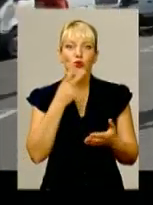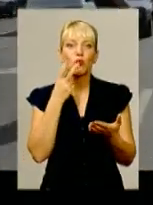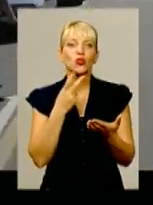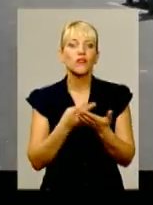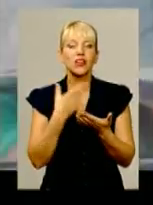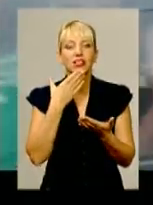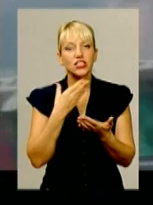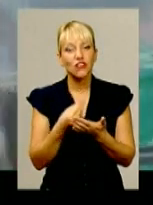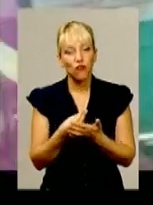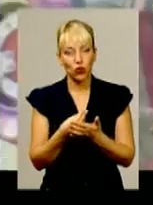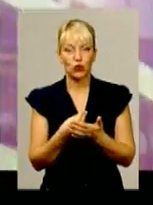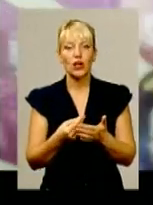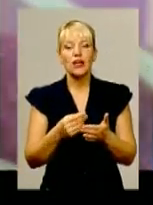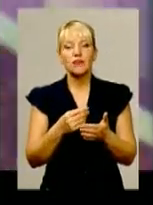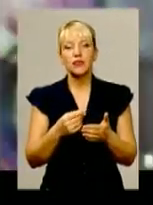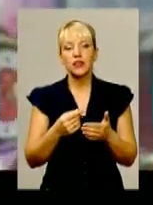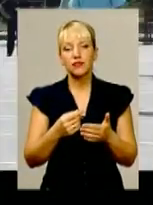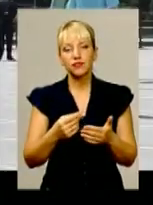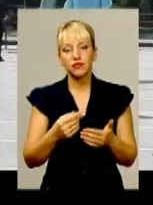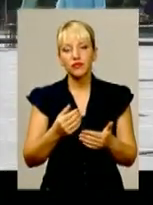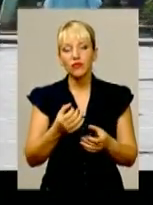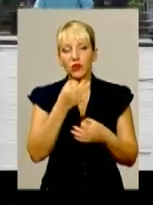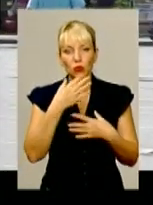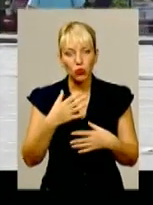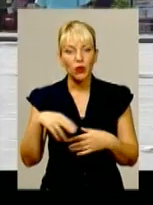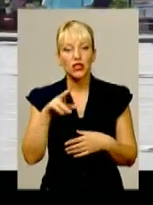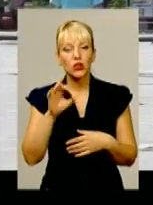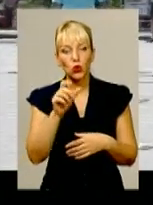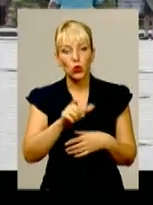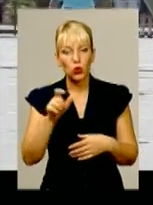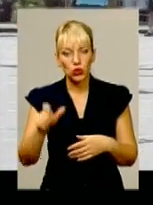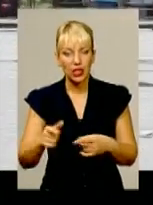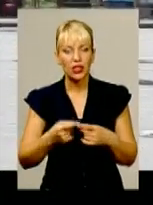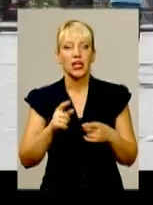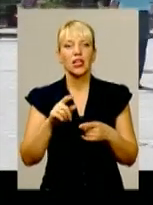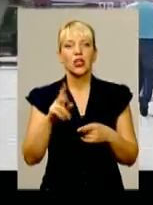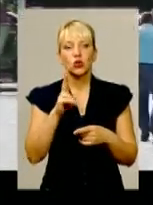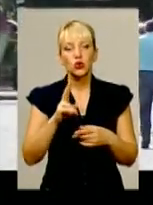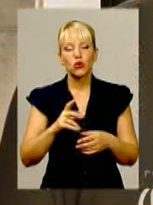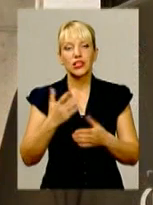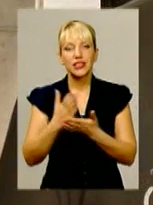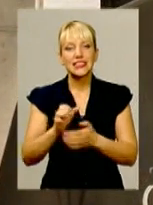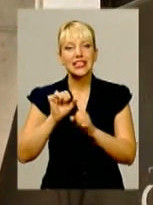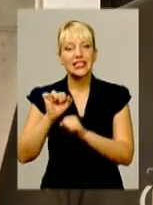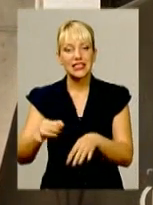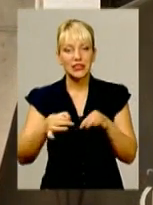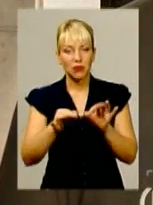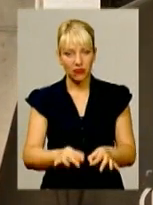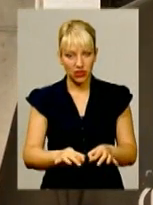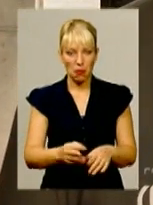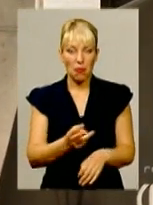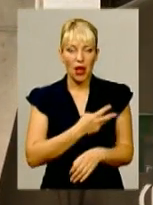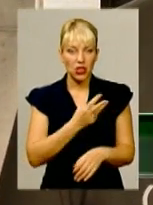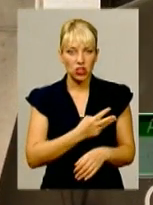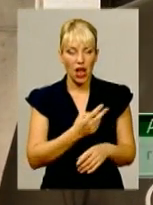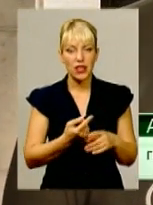Майдану. Та підживити лави партії за конкретні справи новими людьми з репутацією захисників справедливості. І бажання того ж